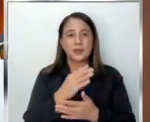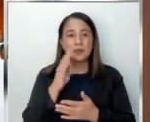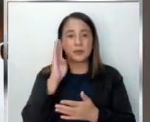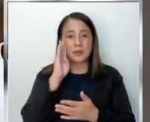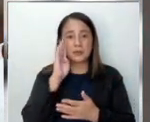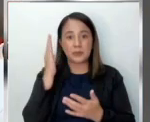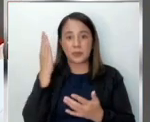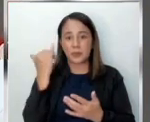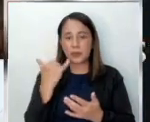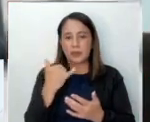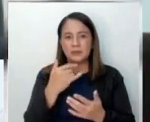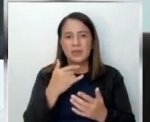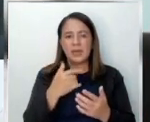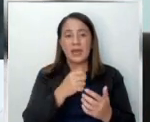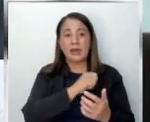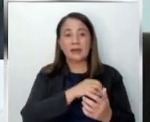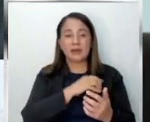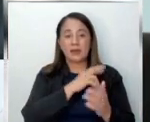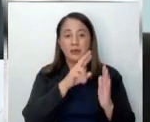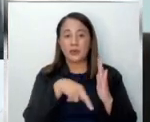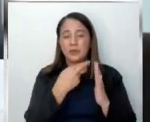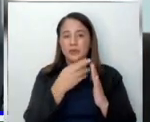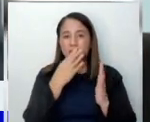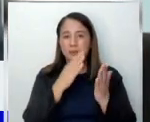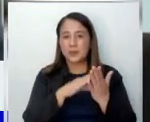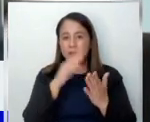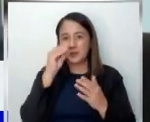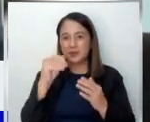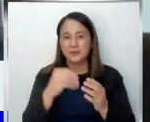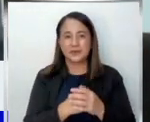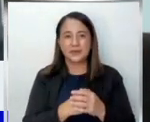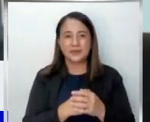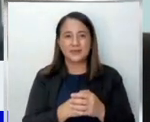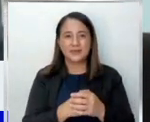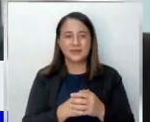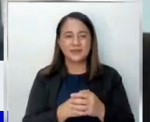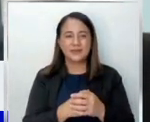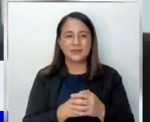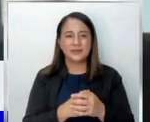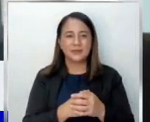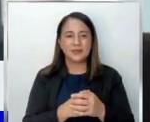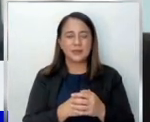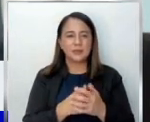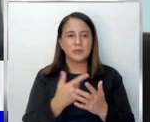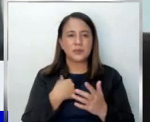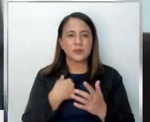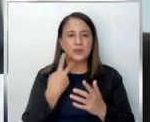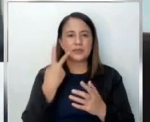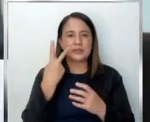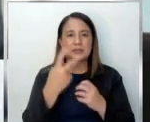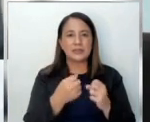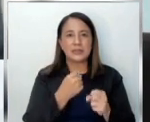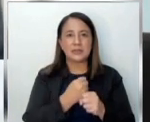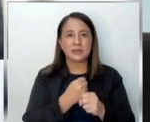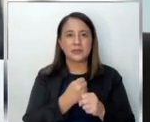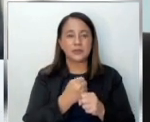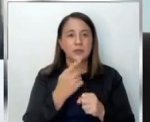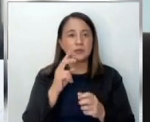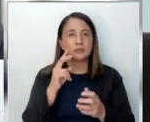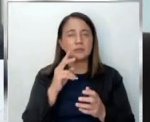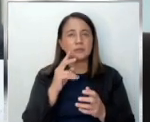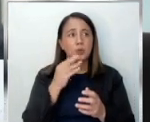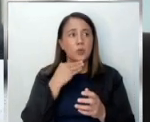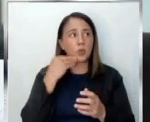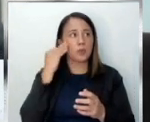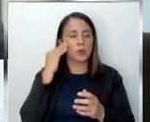pagka-bad boy ang role. Yung isang buwan na yun, binabawi ko po yung almost 3 years. Last time umuwi ako, 2019 ng